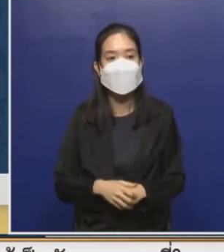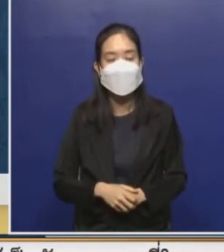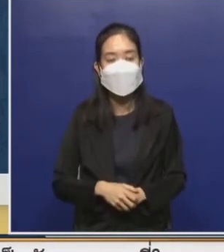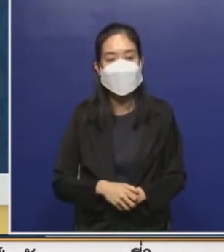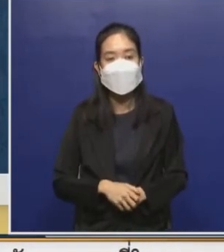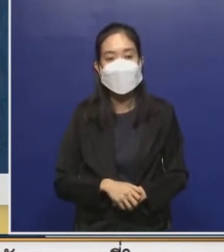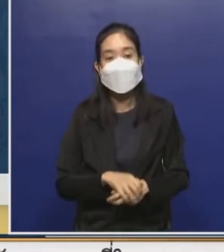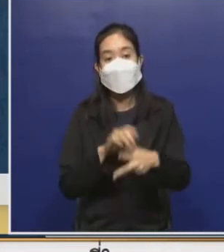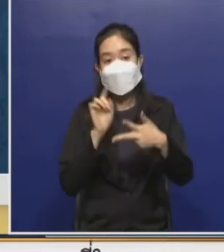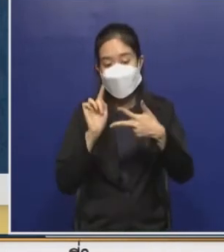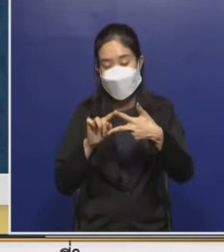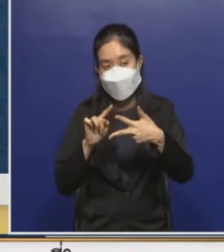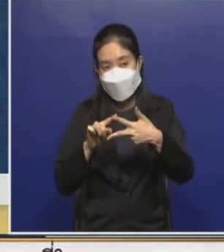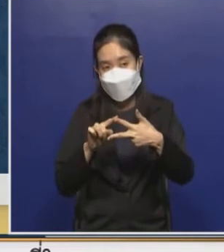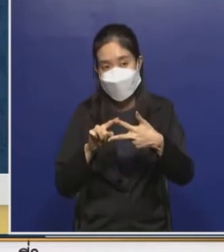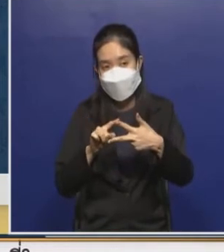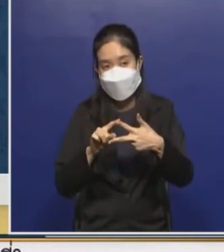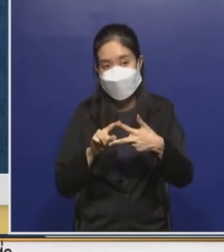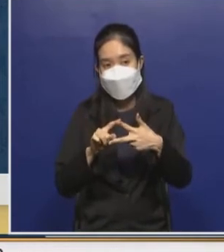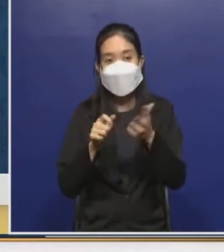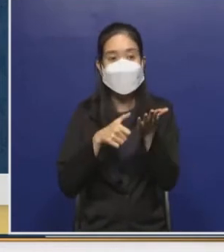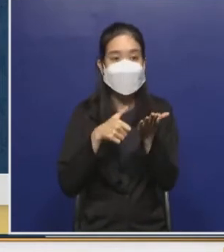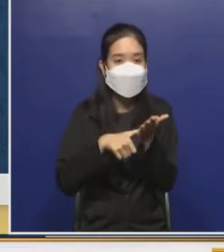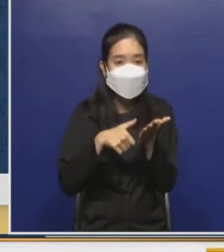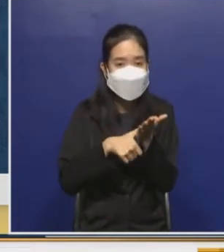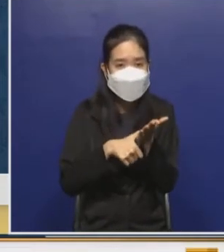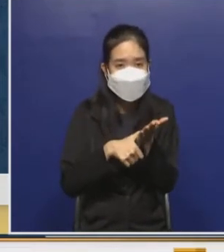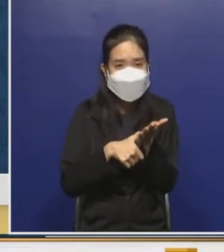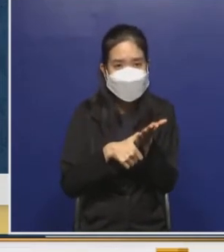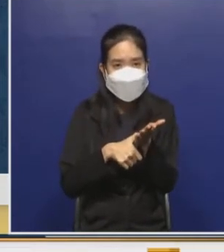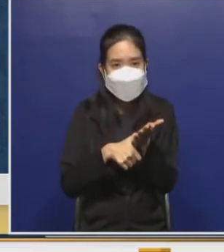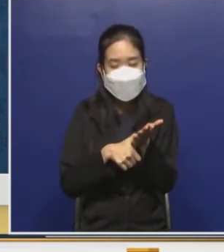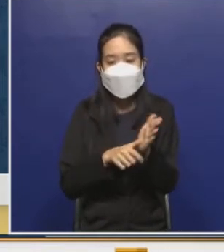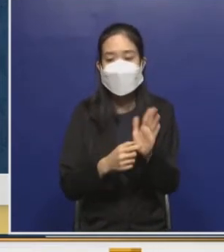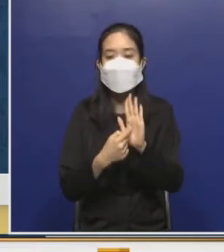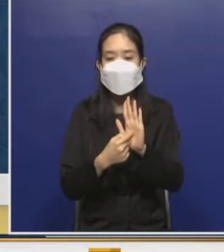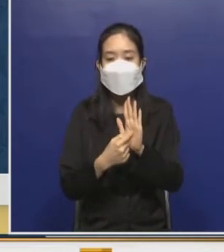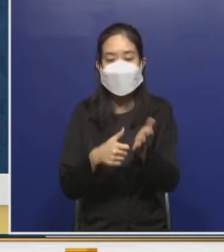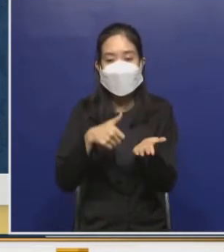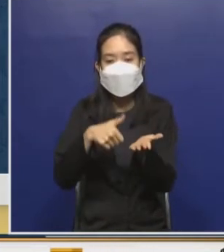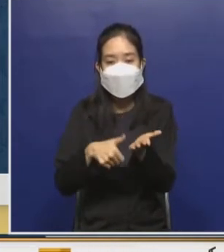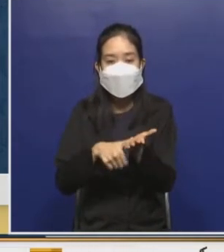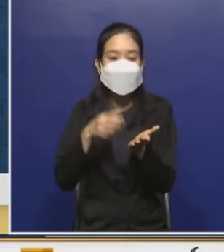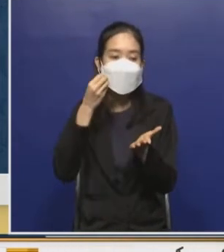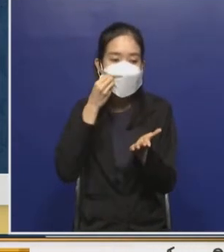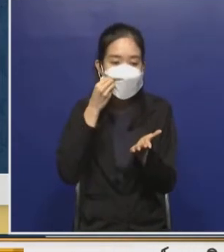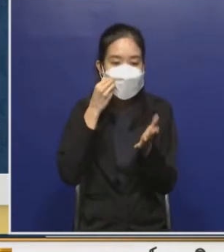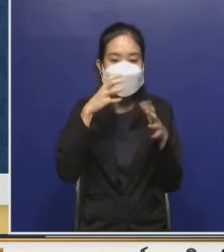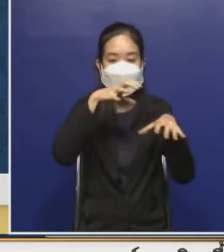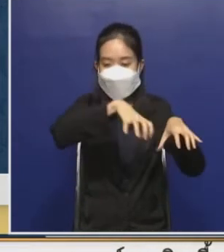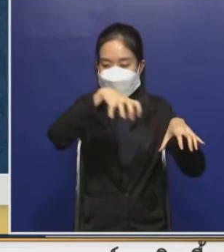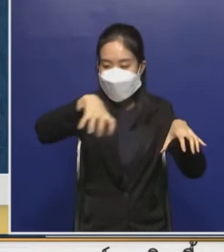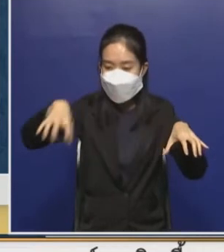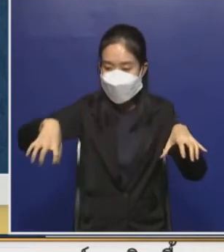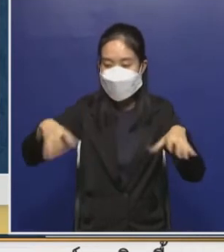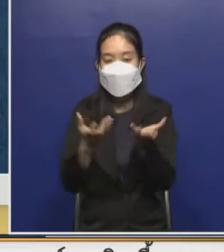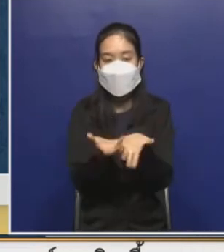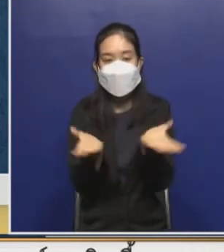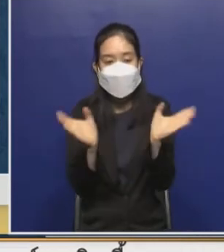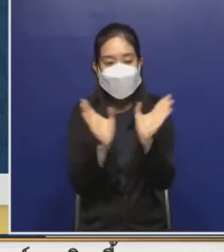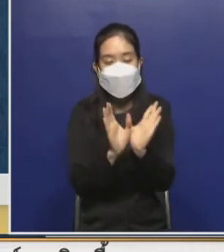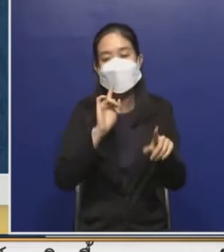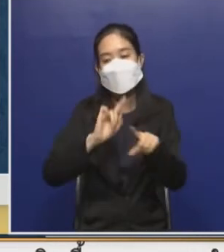ปัหาที่ 2นี่ระยะสั่นโดยเฉพาะอย่ยิ่นี่คู่เรินครับถ้าไม่รบแ้ไขอยางมืออชีพ